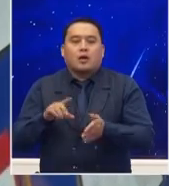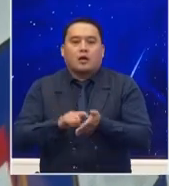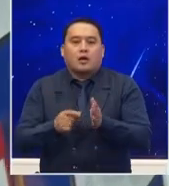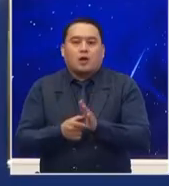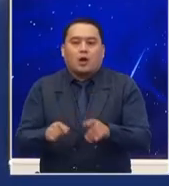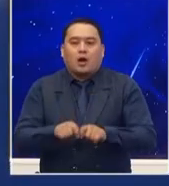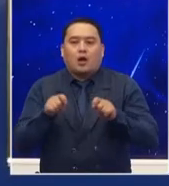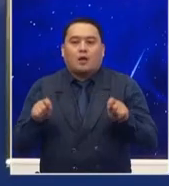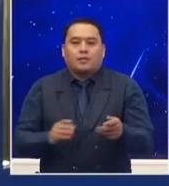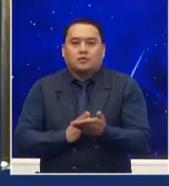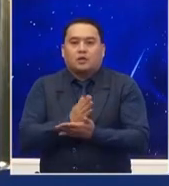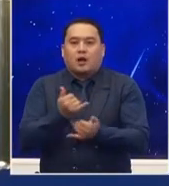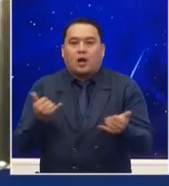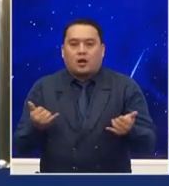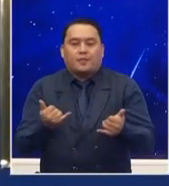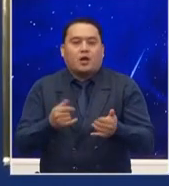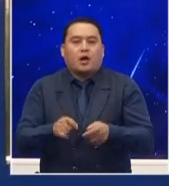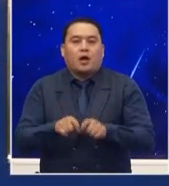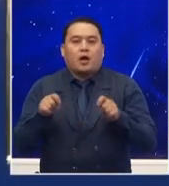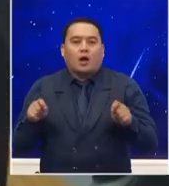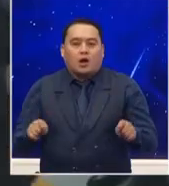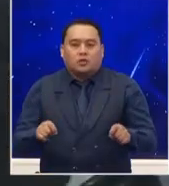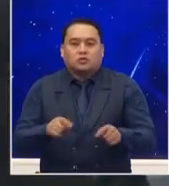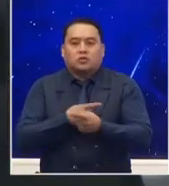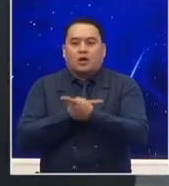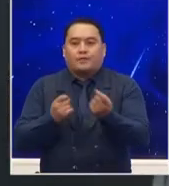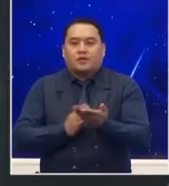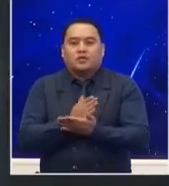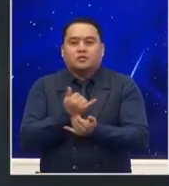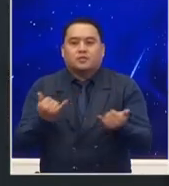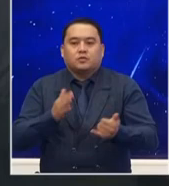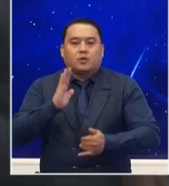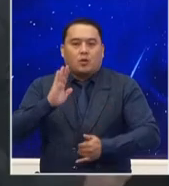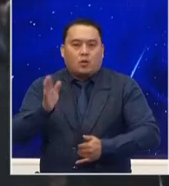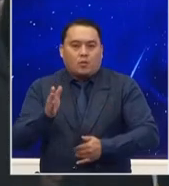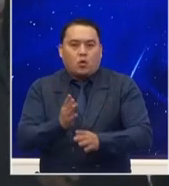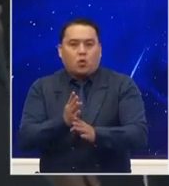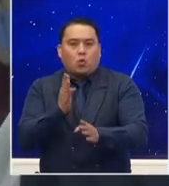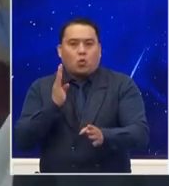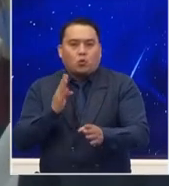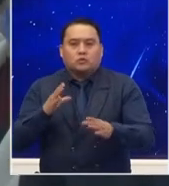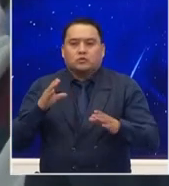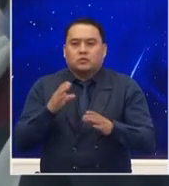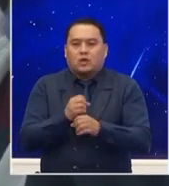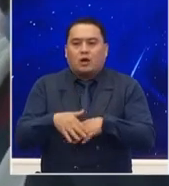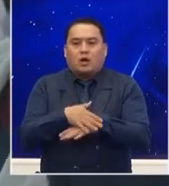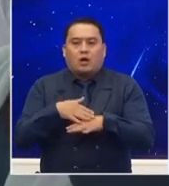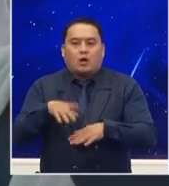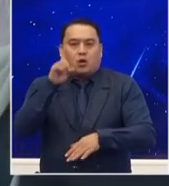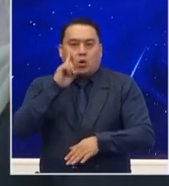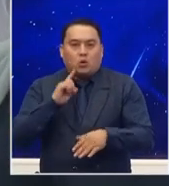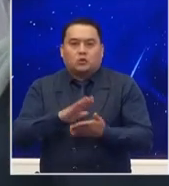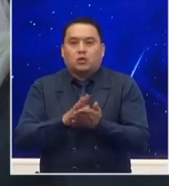есік ашқан бұл сервистік әкімдік кеңсесі ашықтық пен жариялылыққа қызмет етеді. Ұзын сонар кезекті қысқартып, халыққа қолайлы